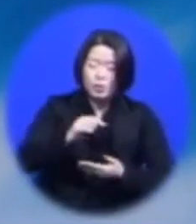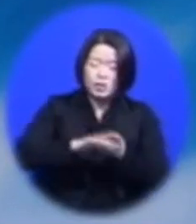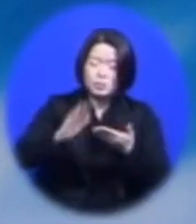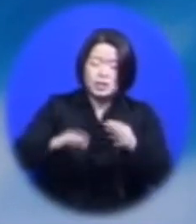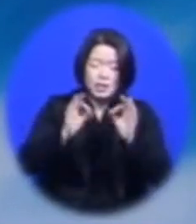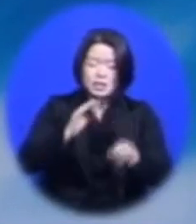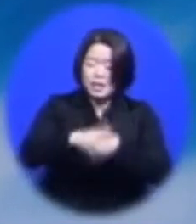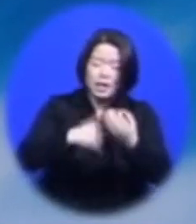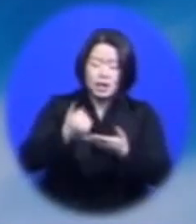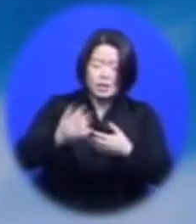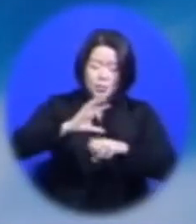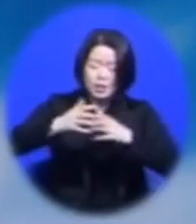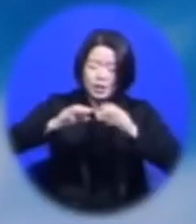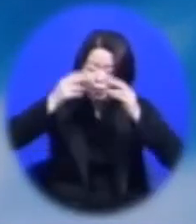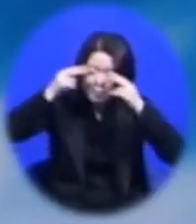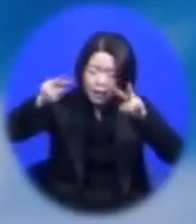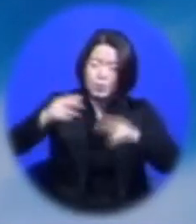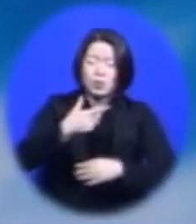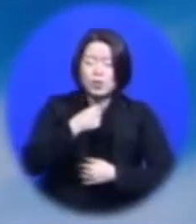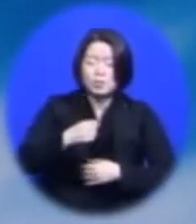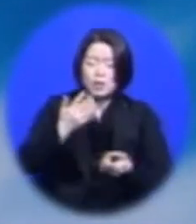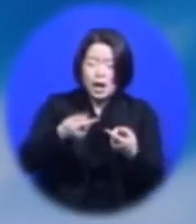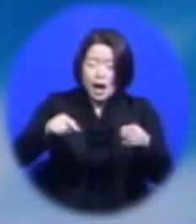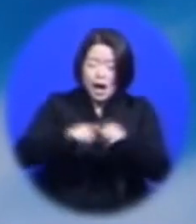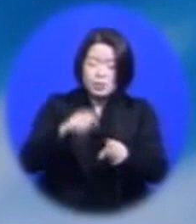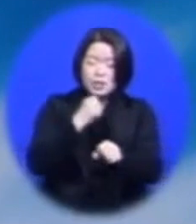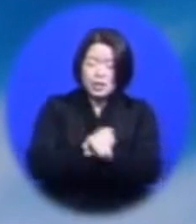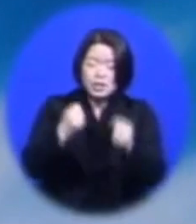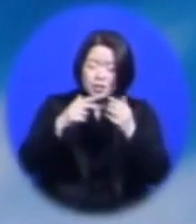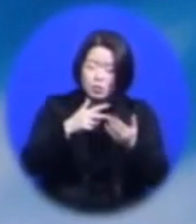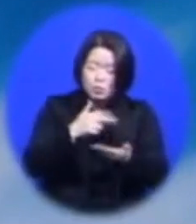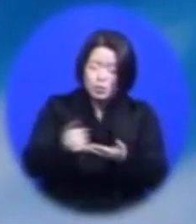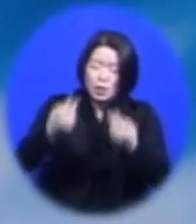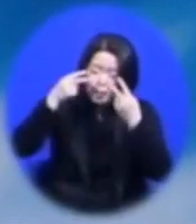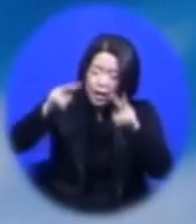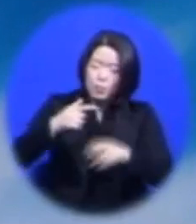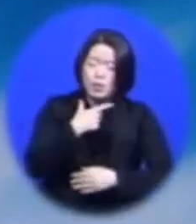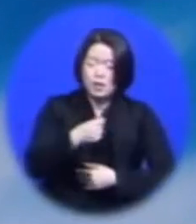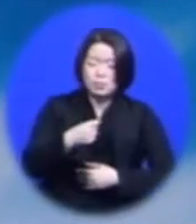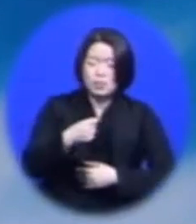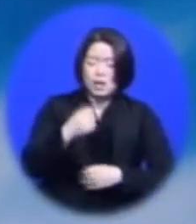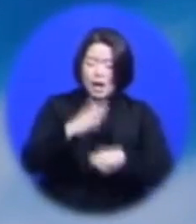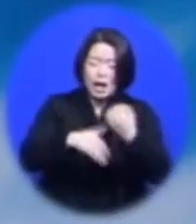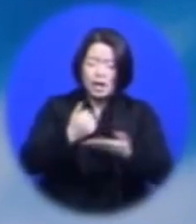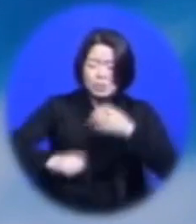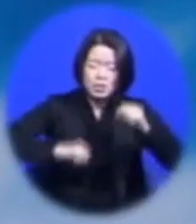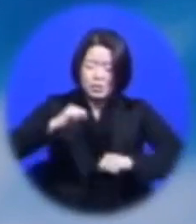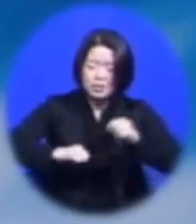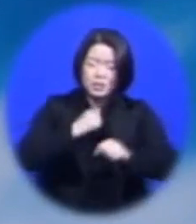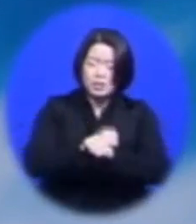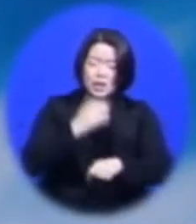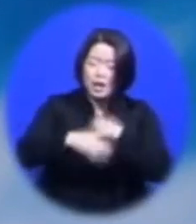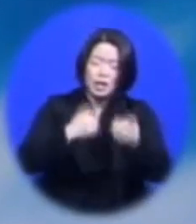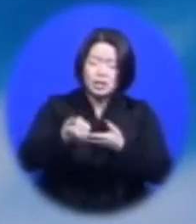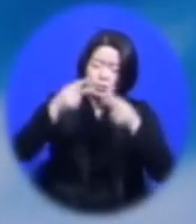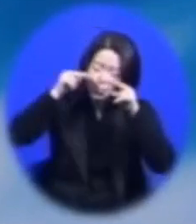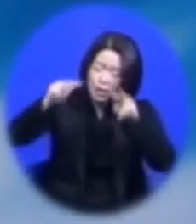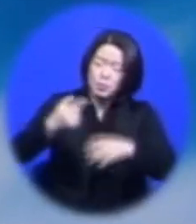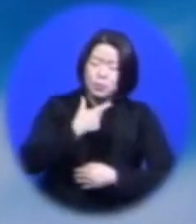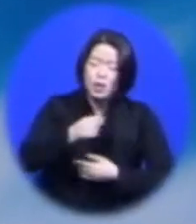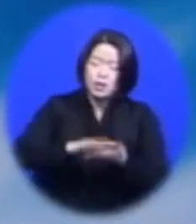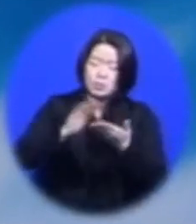하나님의 나라를 바라보기 원하며 함께 계시는 주님을 바라보기 원하며 하나님의 역사를 하나님 바라보기를